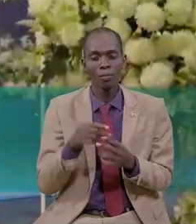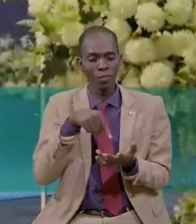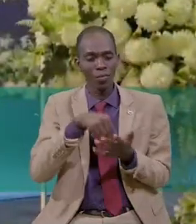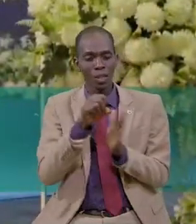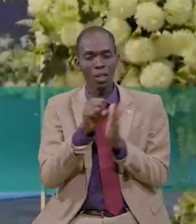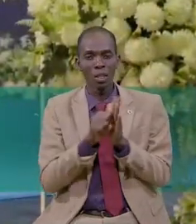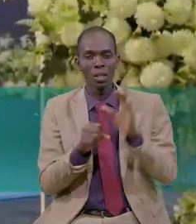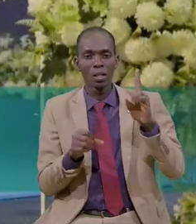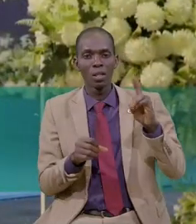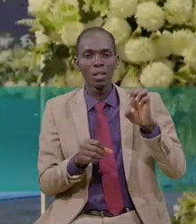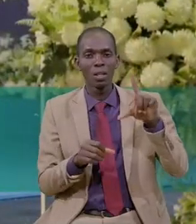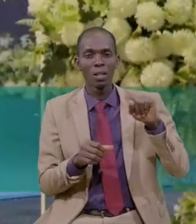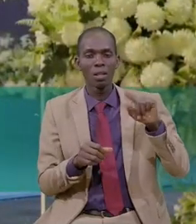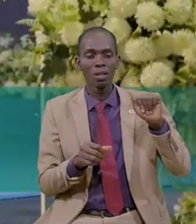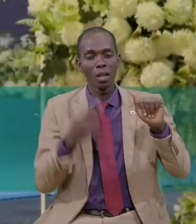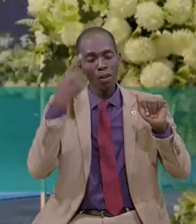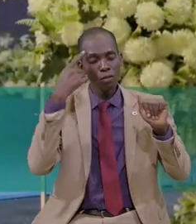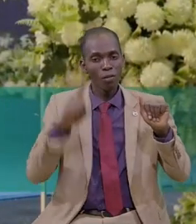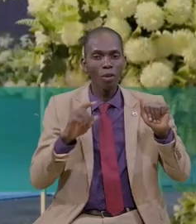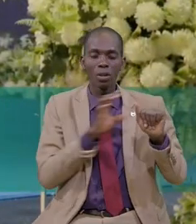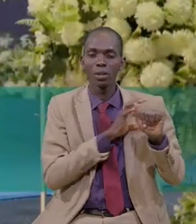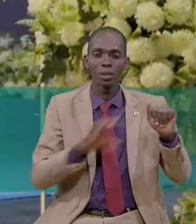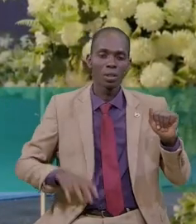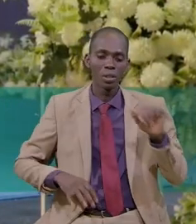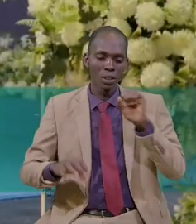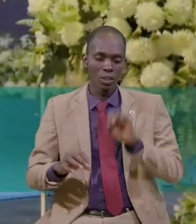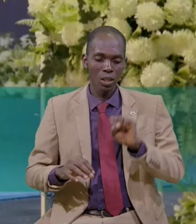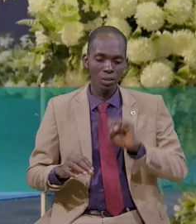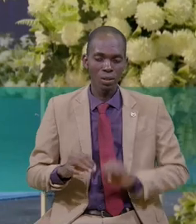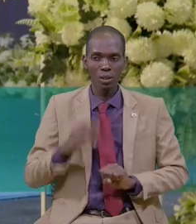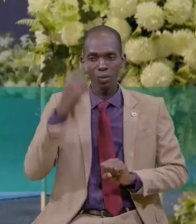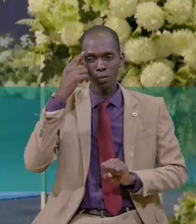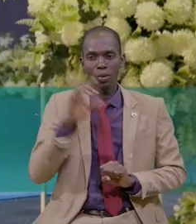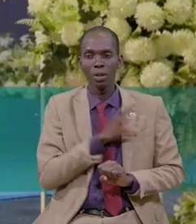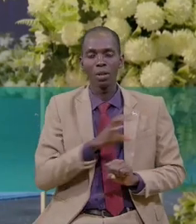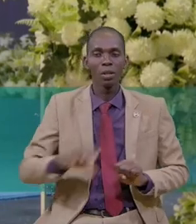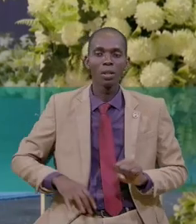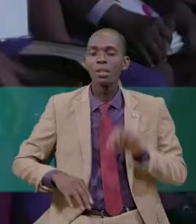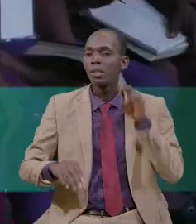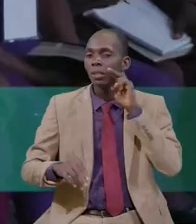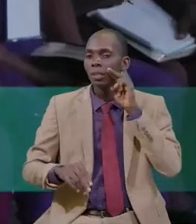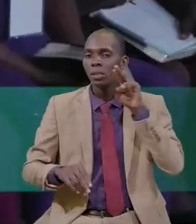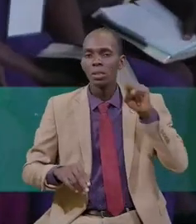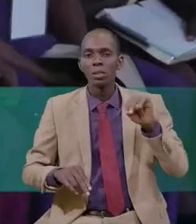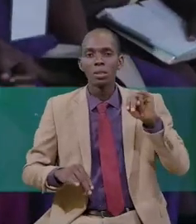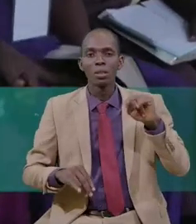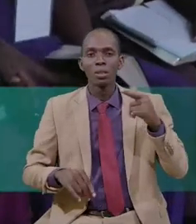Delta pour Christ. Sud-Sud pour Christ. Nigeria pour Christ.